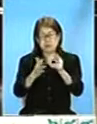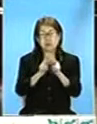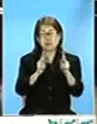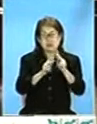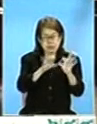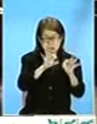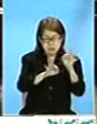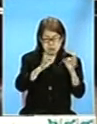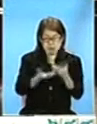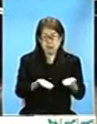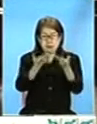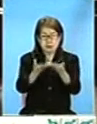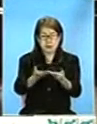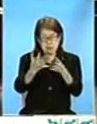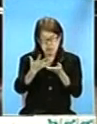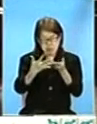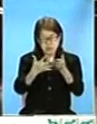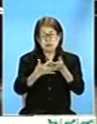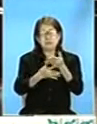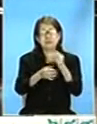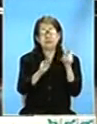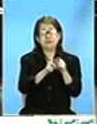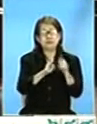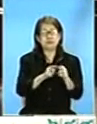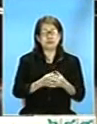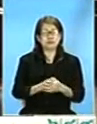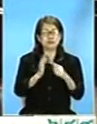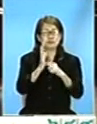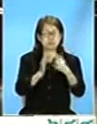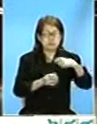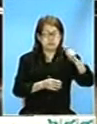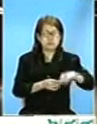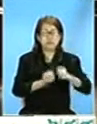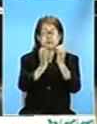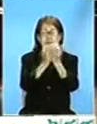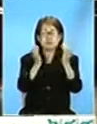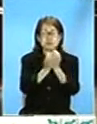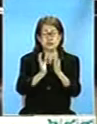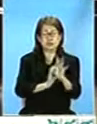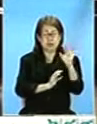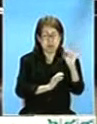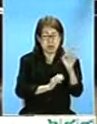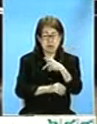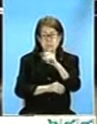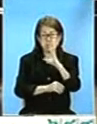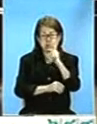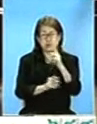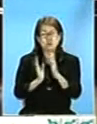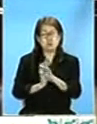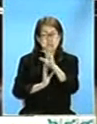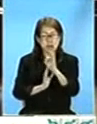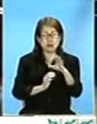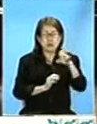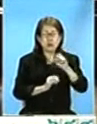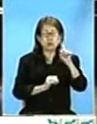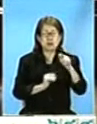ากองค์กรต่างๆนะครับอย่างเช่นศาลรัฐธรรมนูญมี9คนวุฒิปปช.มี9คนก็มาจากไหน